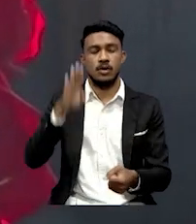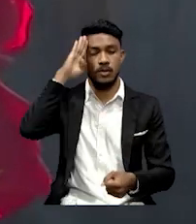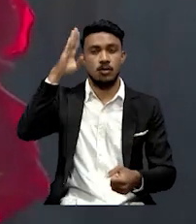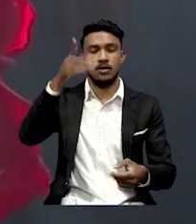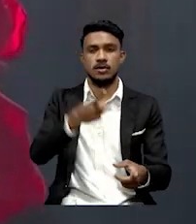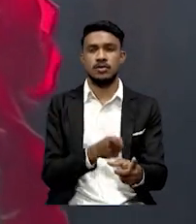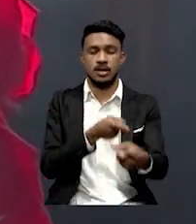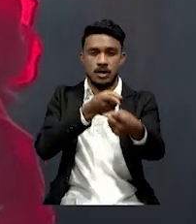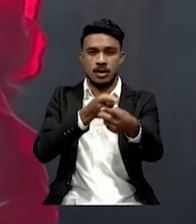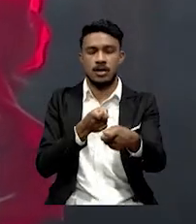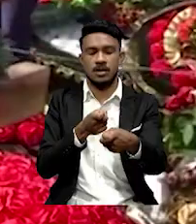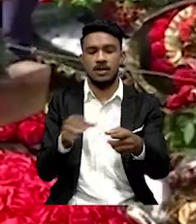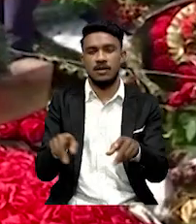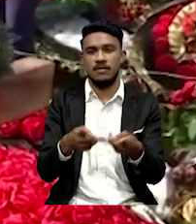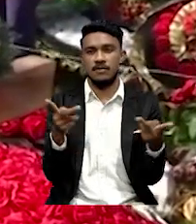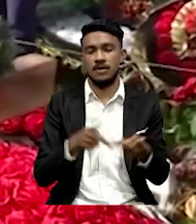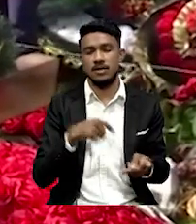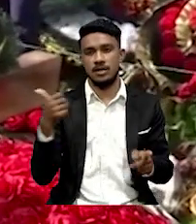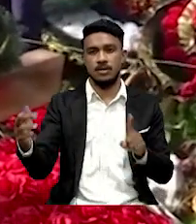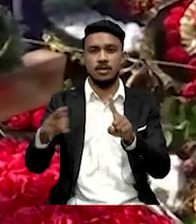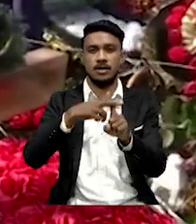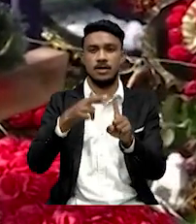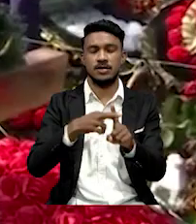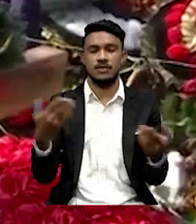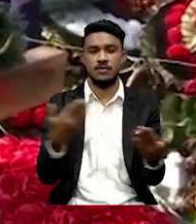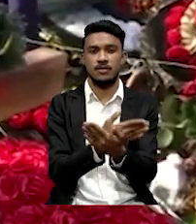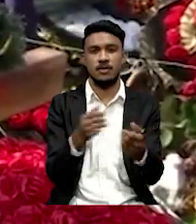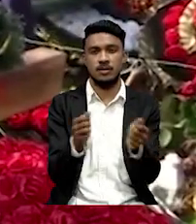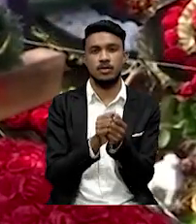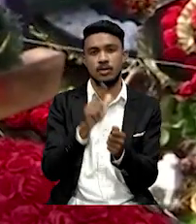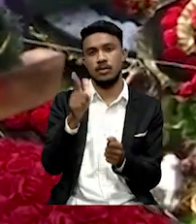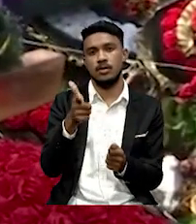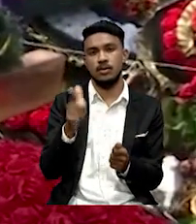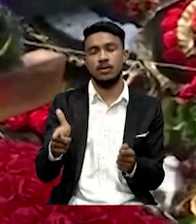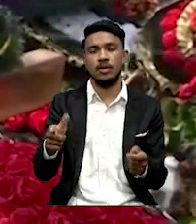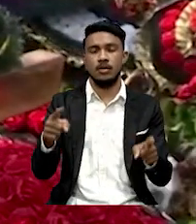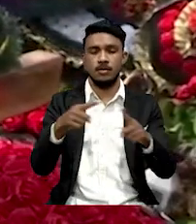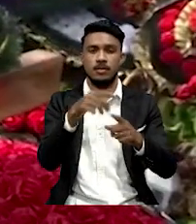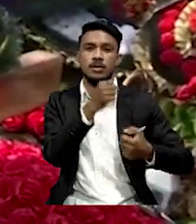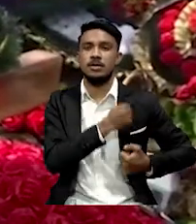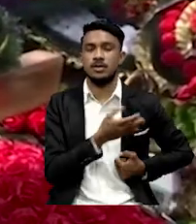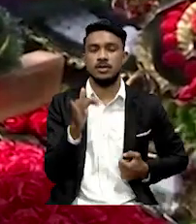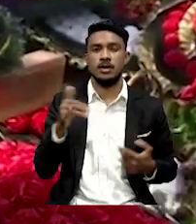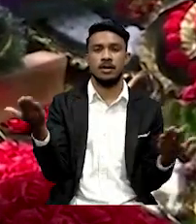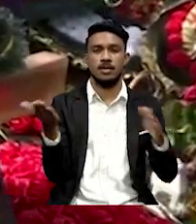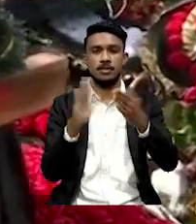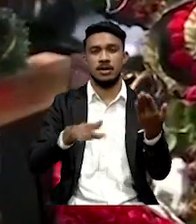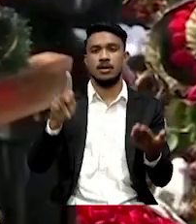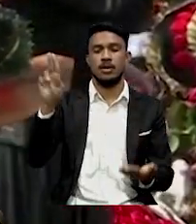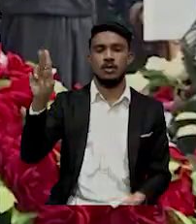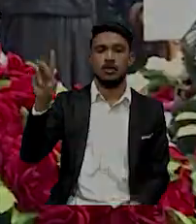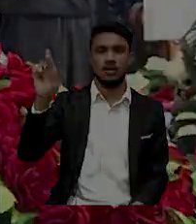automatikum. Ia fatin seluk semiteru ne ia rate fong hamutu kuranulu ba soldado sirne be mate iha Ukraina.